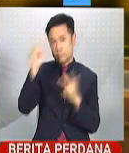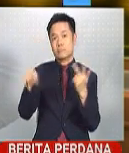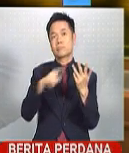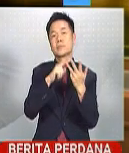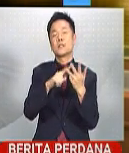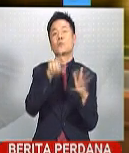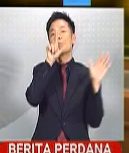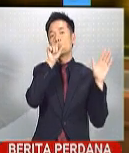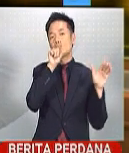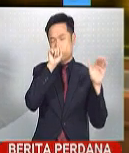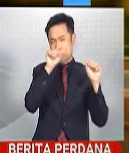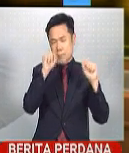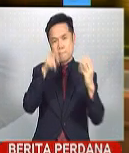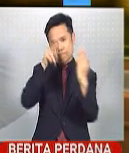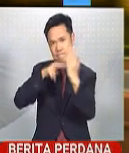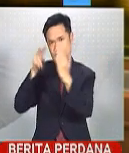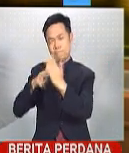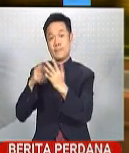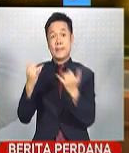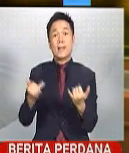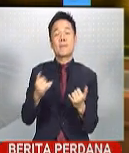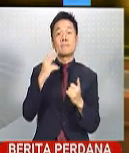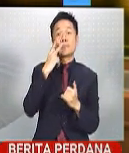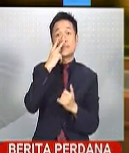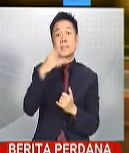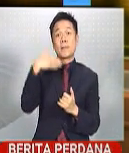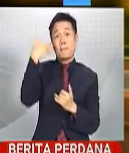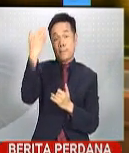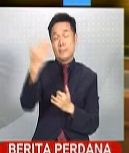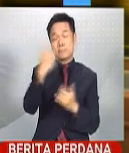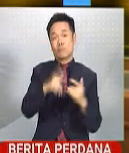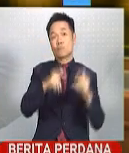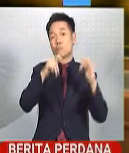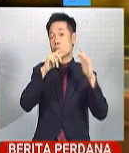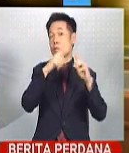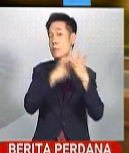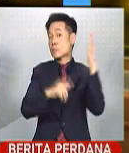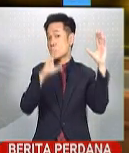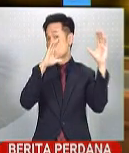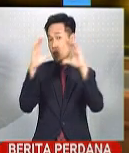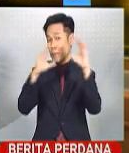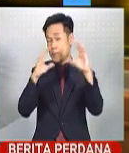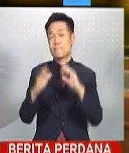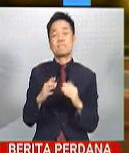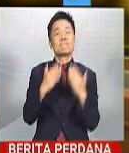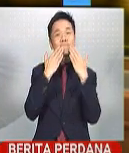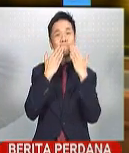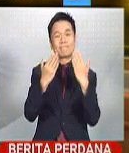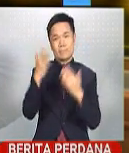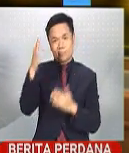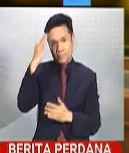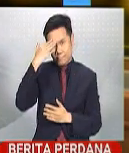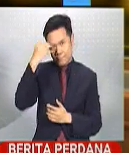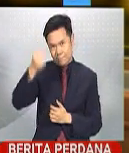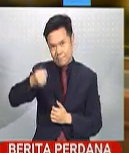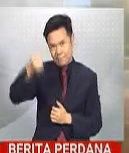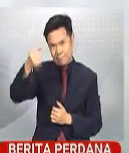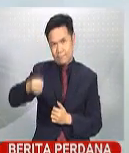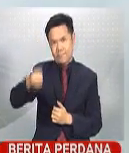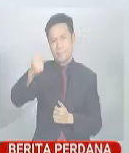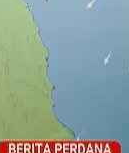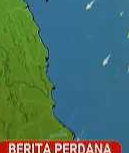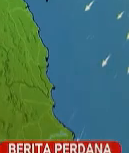ramalan cuaca bagi bandar-bandar utama di seluruh Malaysia. Sekian daripada Map Malaysia. Saya Wan Hafiz. Assalamualaikum dan salam sejahtera.